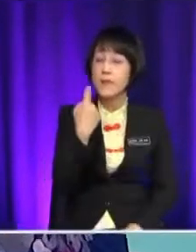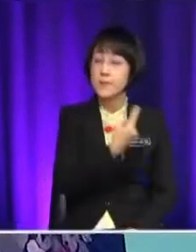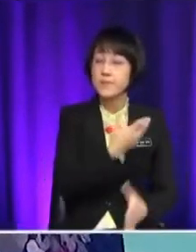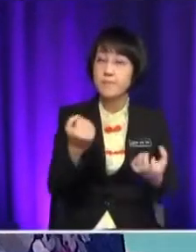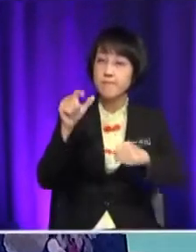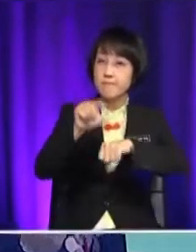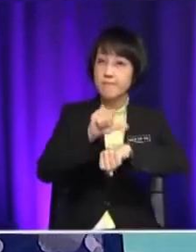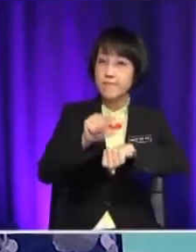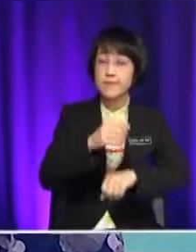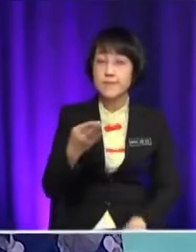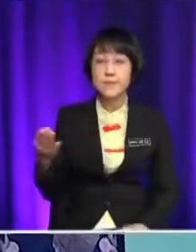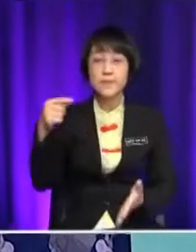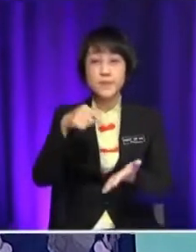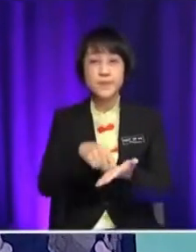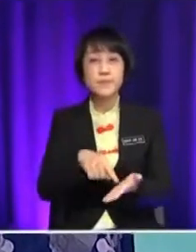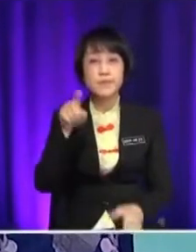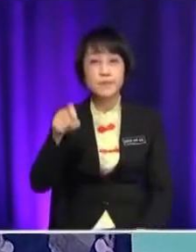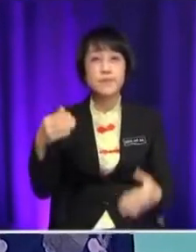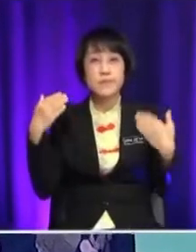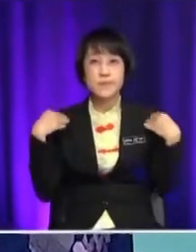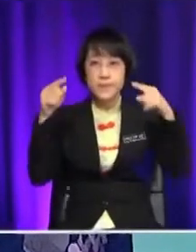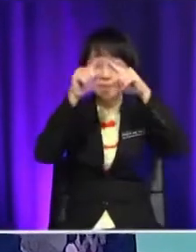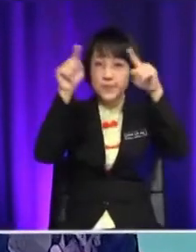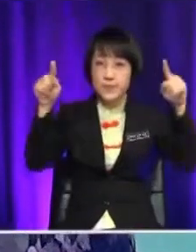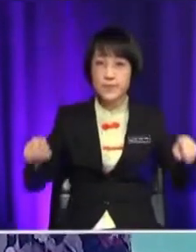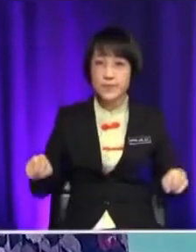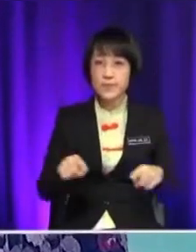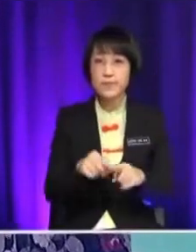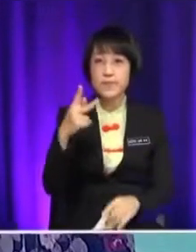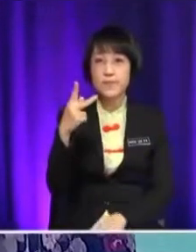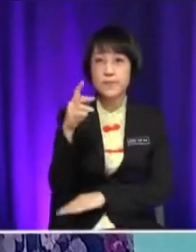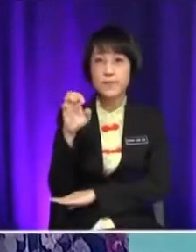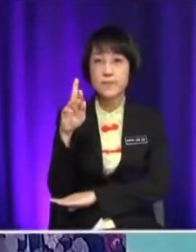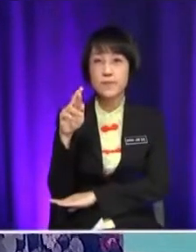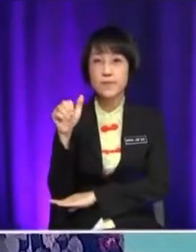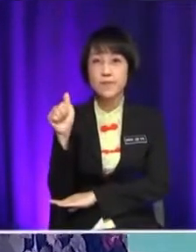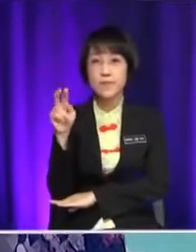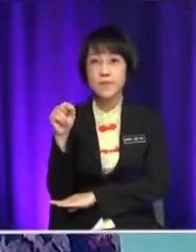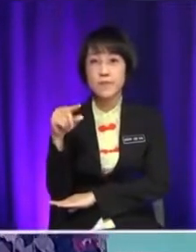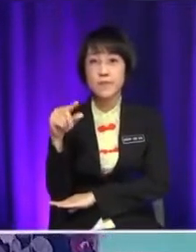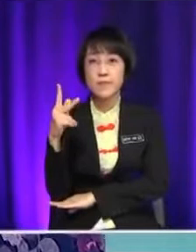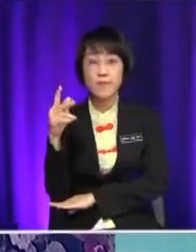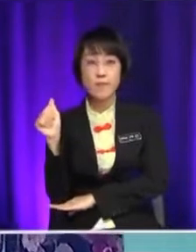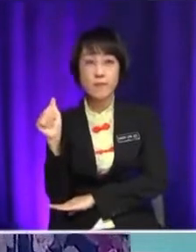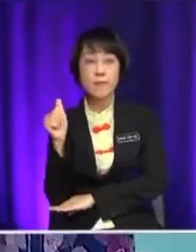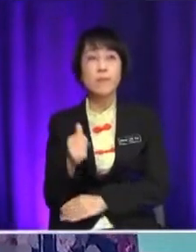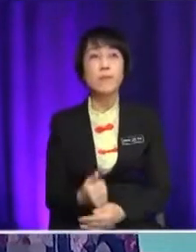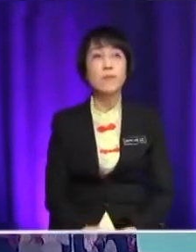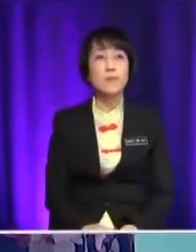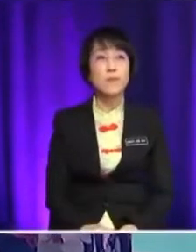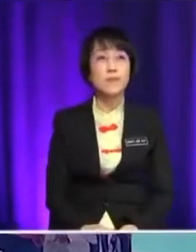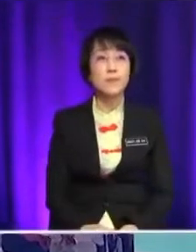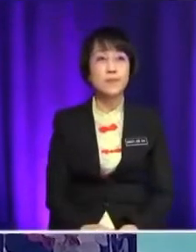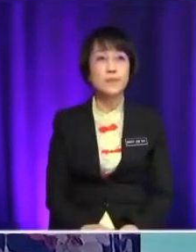menggunakan bahan ini, kita kena ada kerangka. Ya, dan kerangka ini bukanlah kita buat secara bertulis, tetapi sebagai